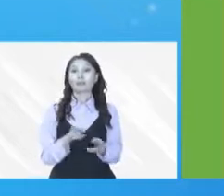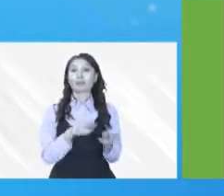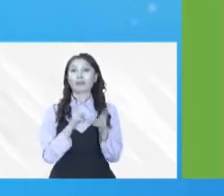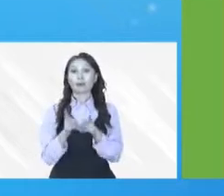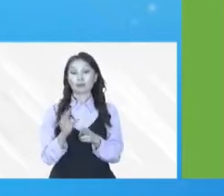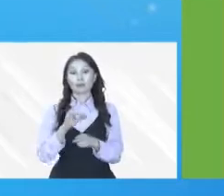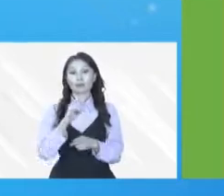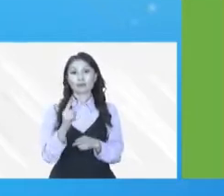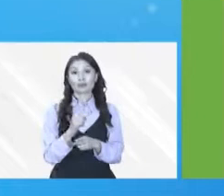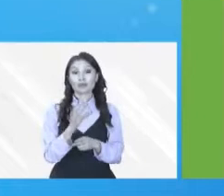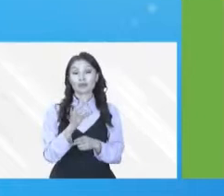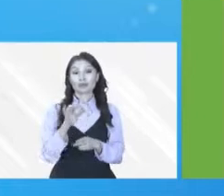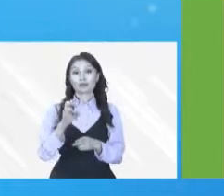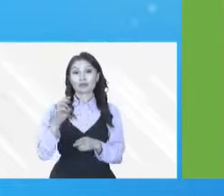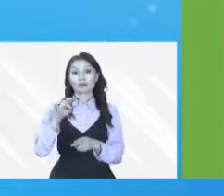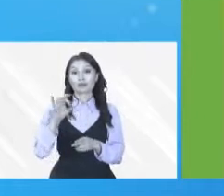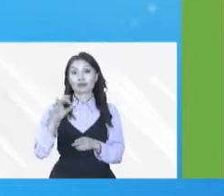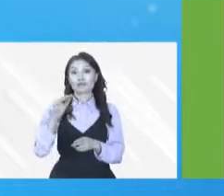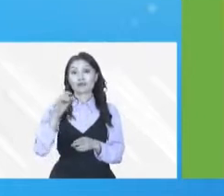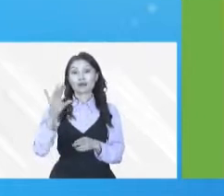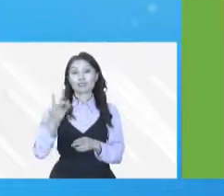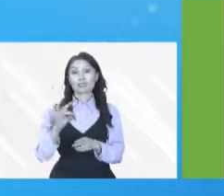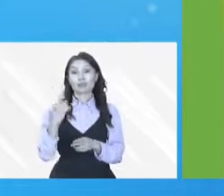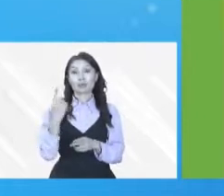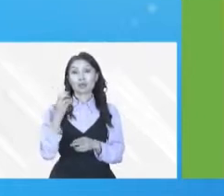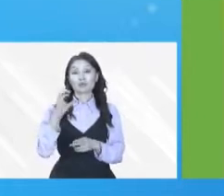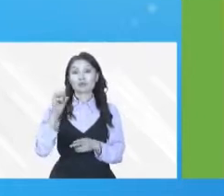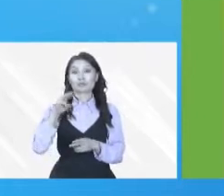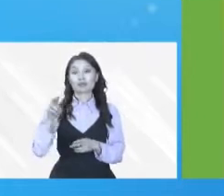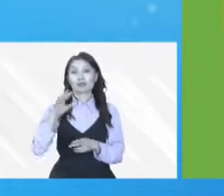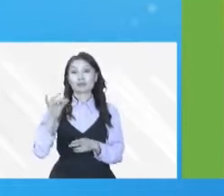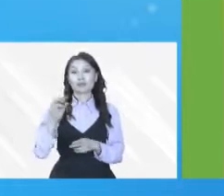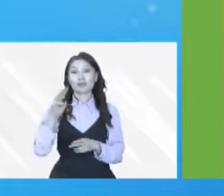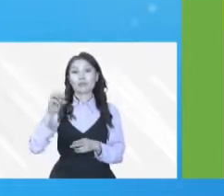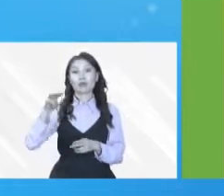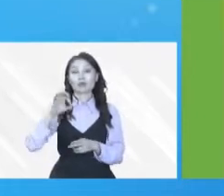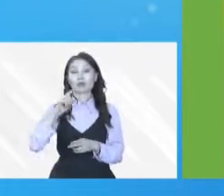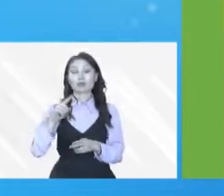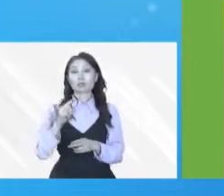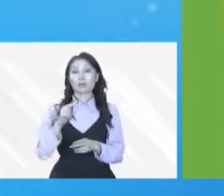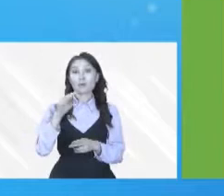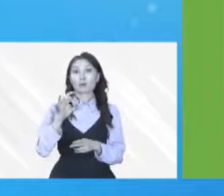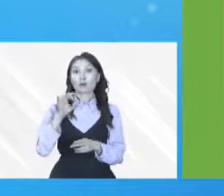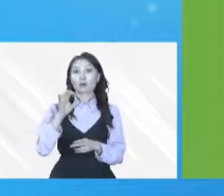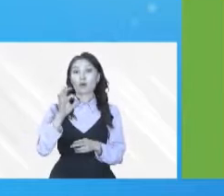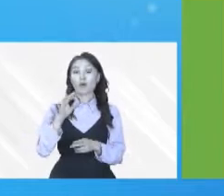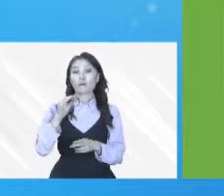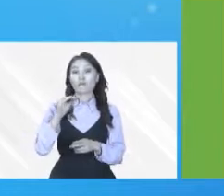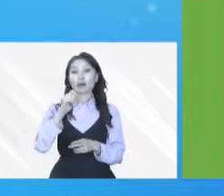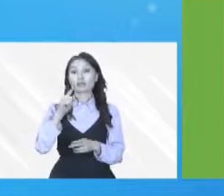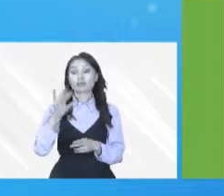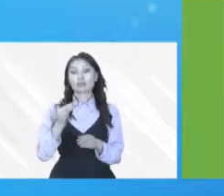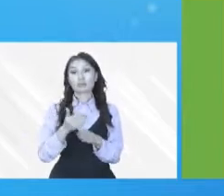Переход из интерфазы в первую стадию митоза, профазу, происходит